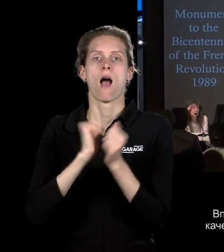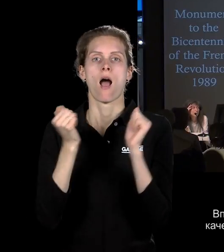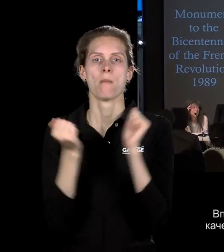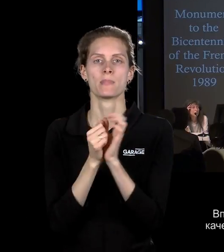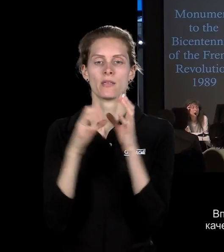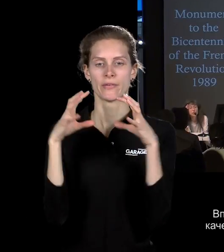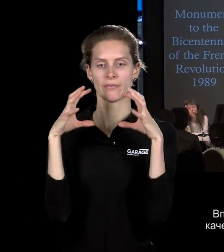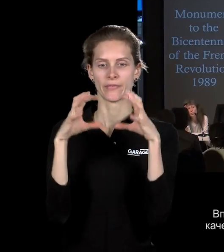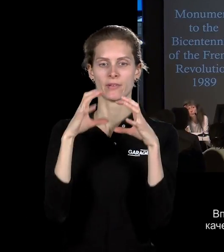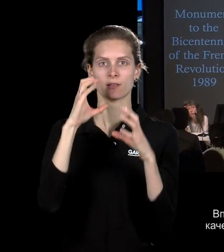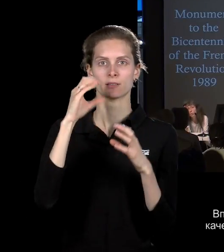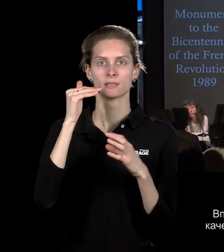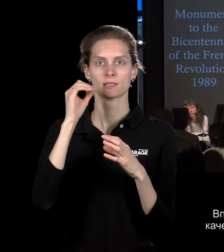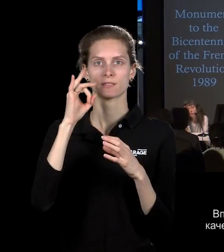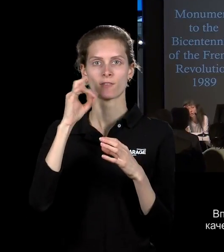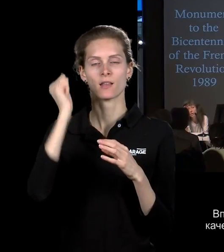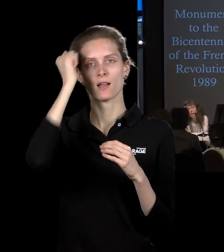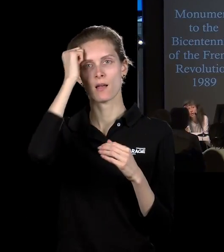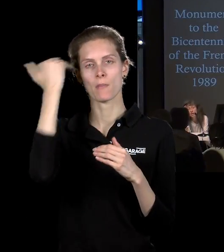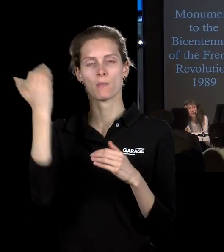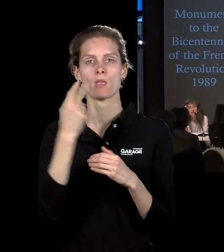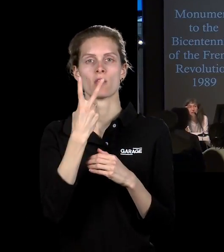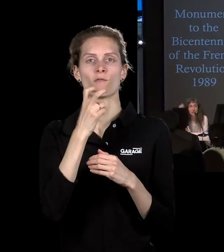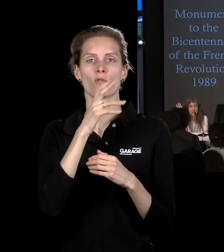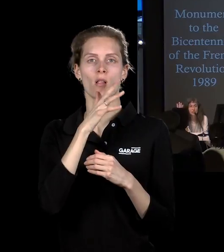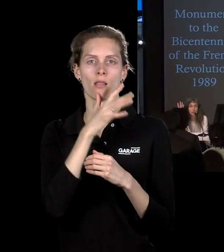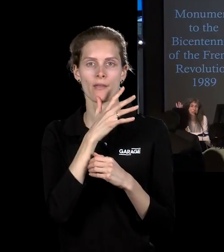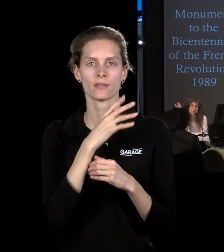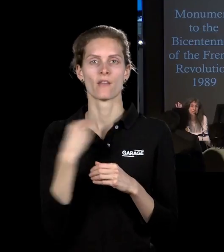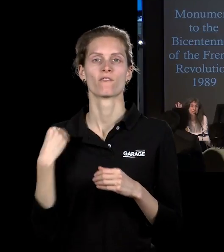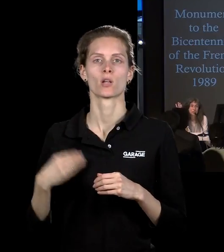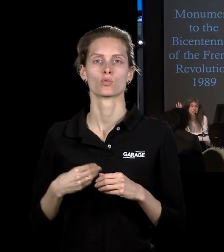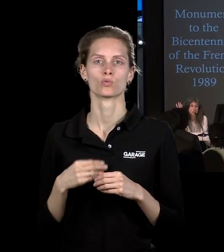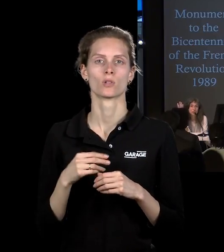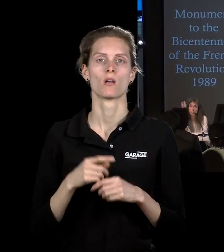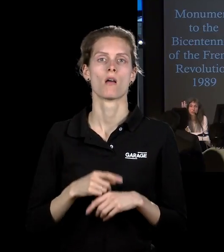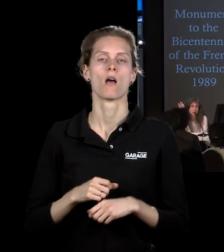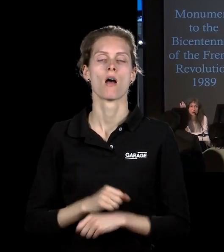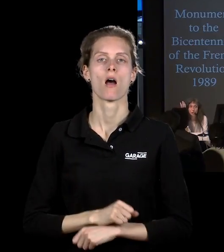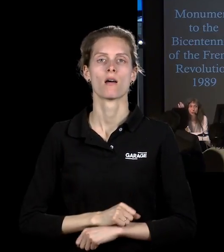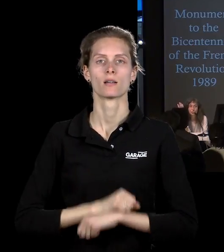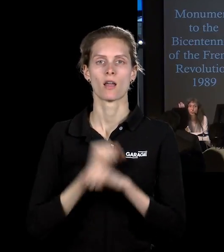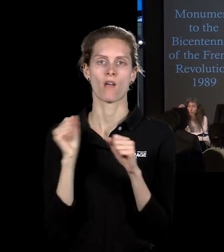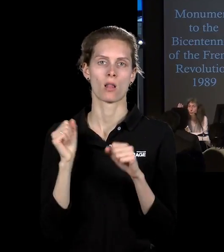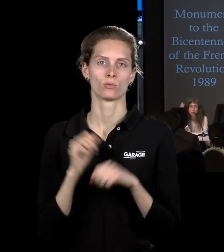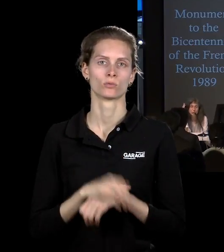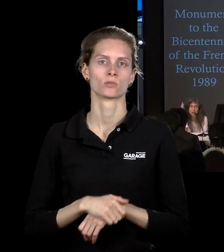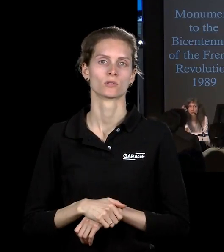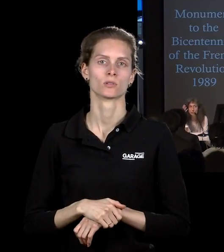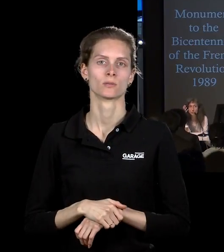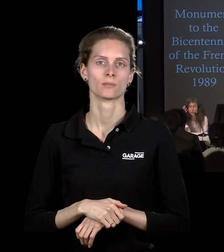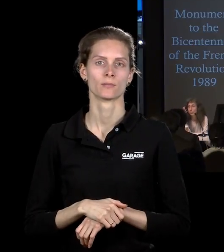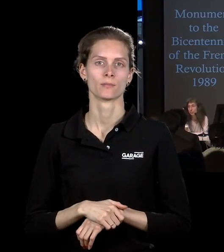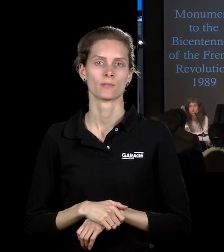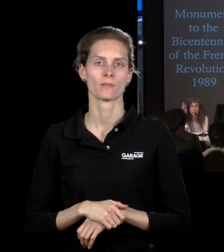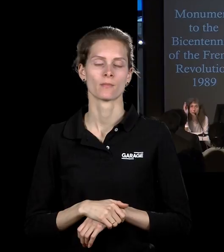памятник 200-летия Французской революции. И это такая идея, вот как бы сфера, которая может обозначать что угодно, хоть